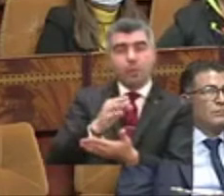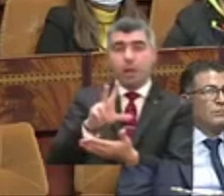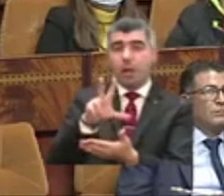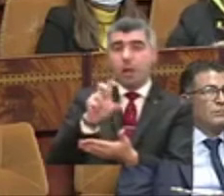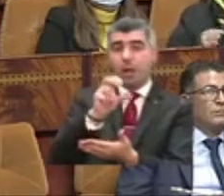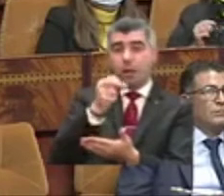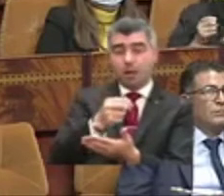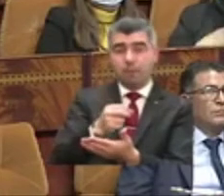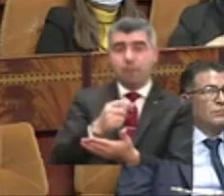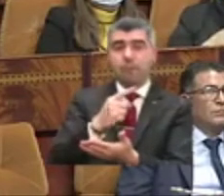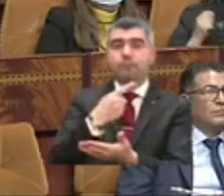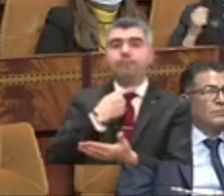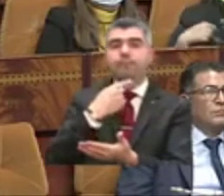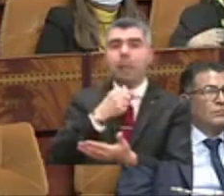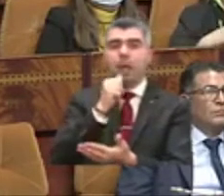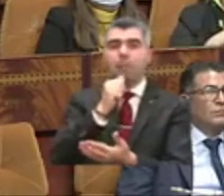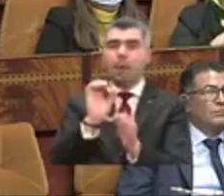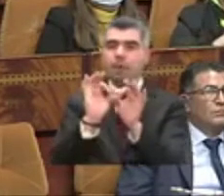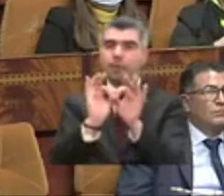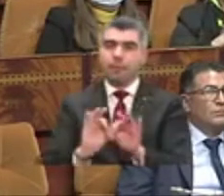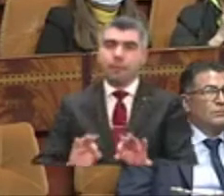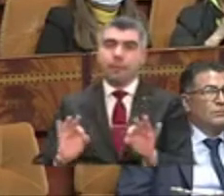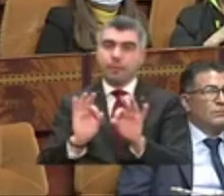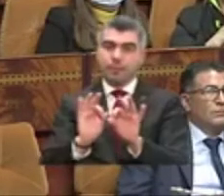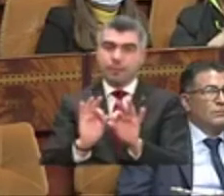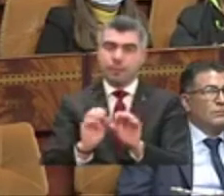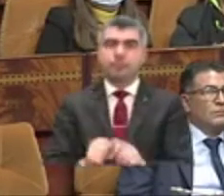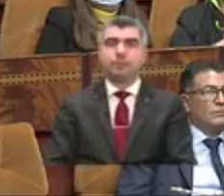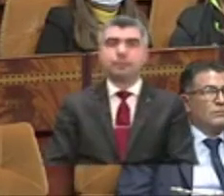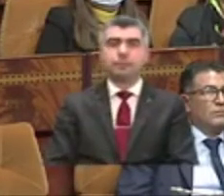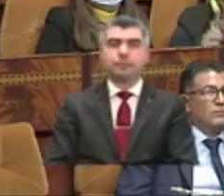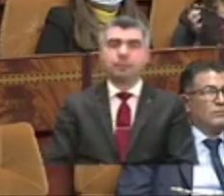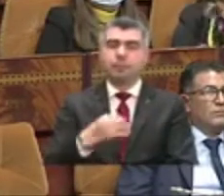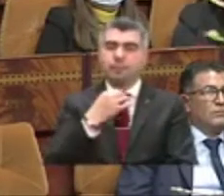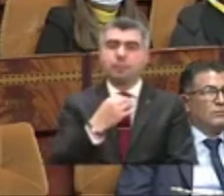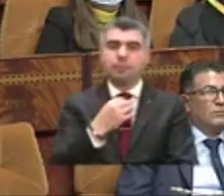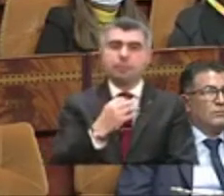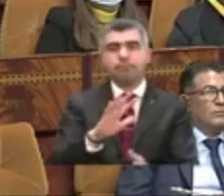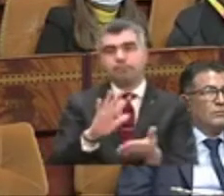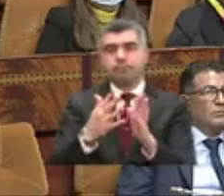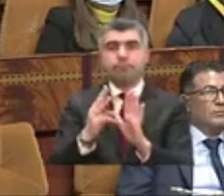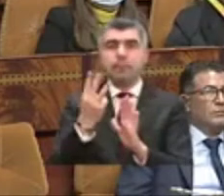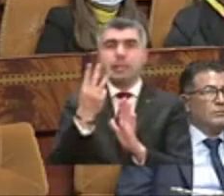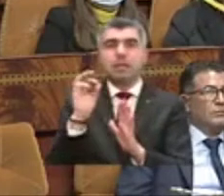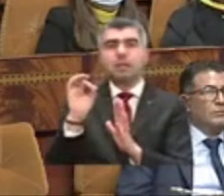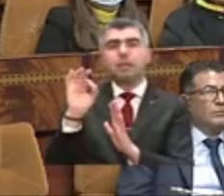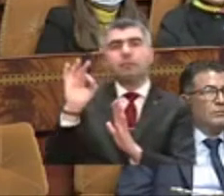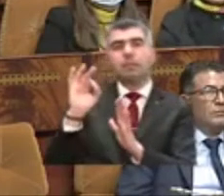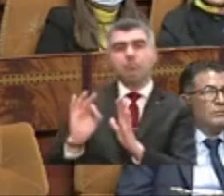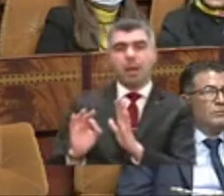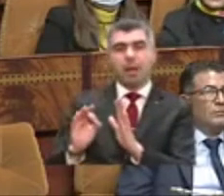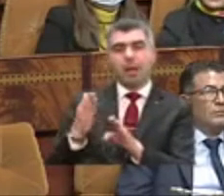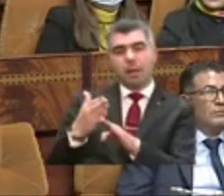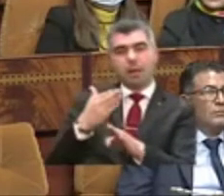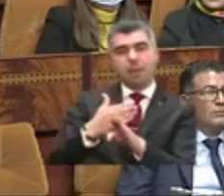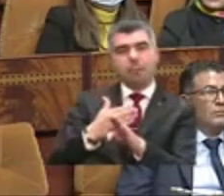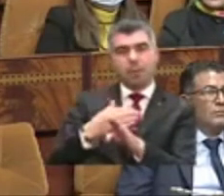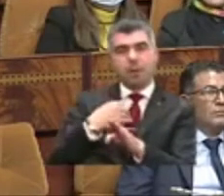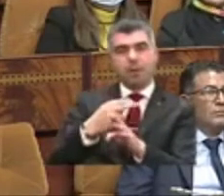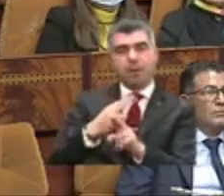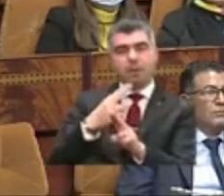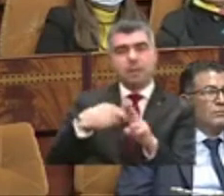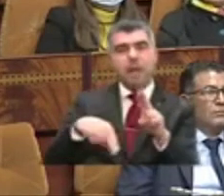فيها وازمه العطش اللي دازت فيها. كنا كنتمنوا السيد الوزير اننا نكونوا من هاد 30% اللي هضرتوا فيها اللي هضرتوا